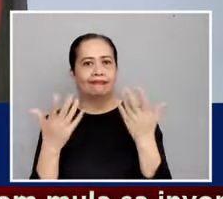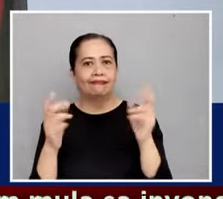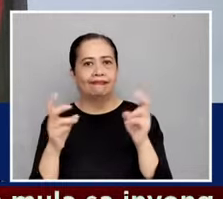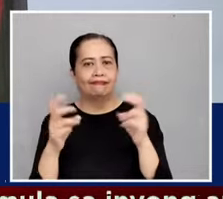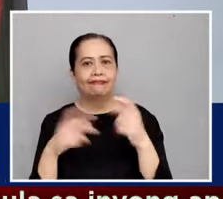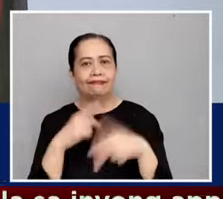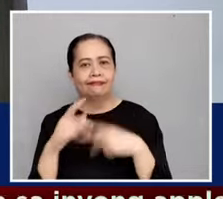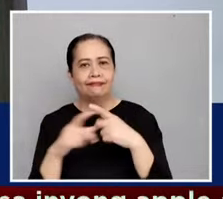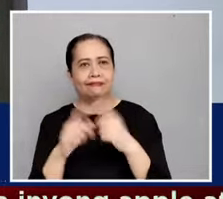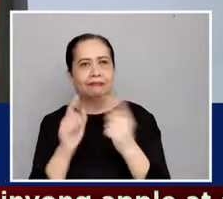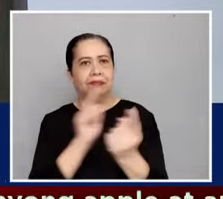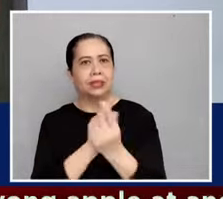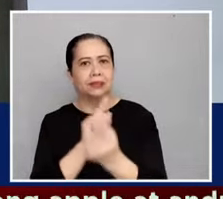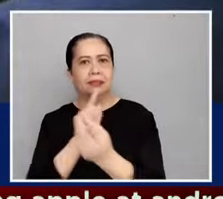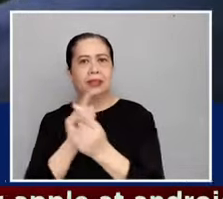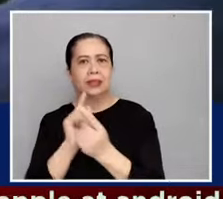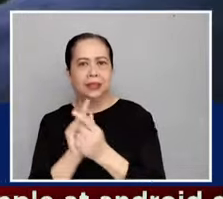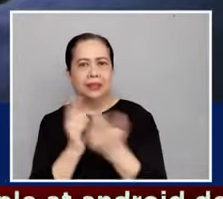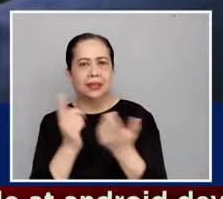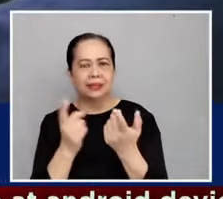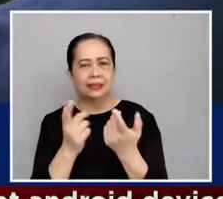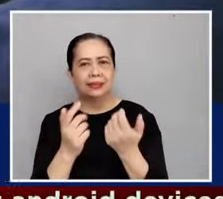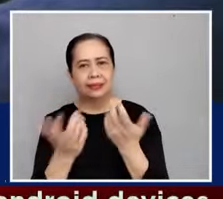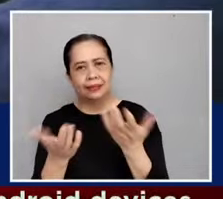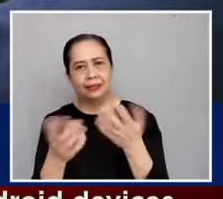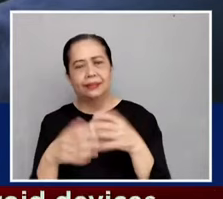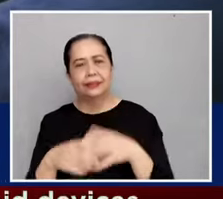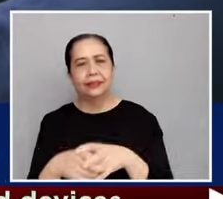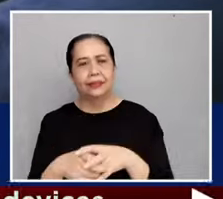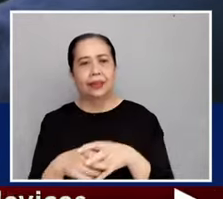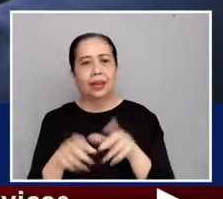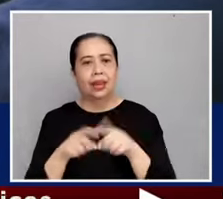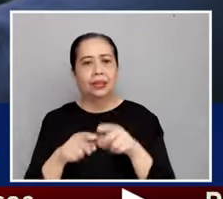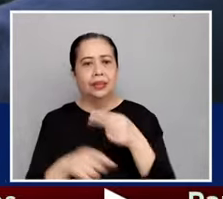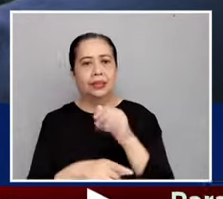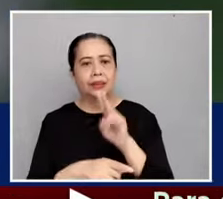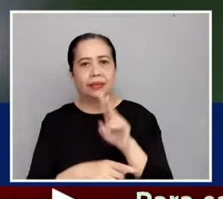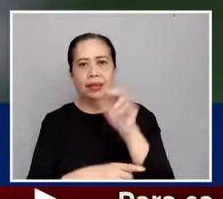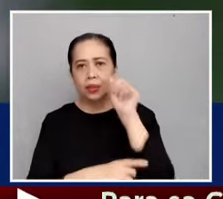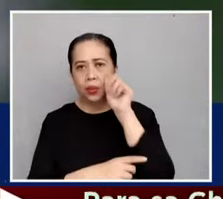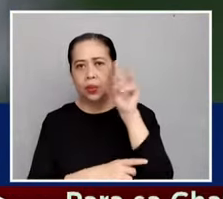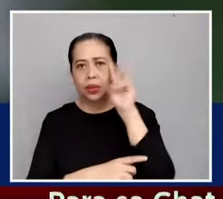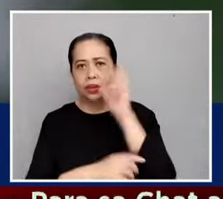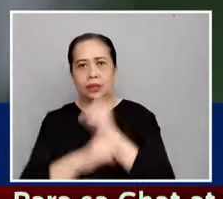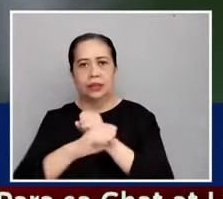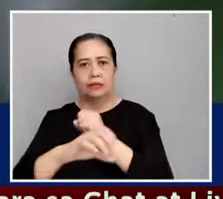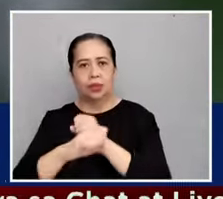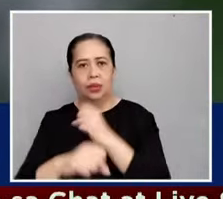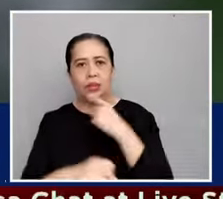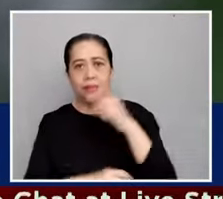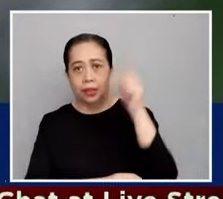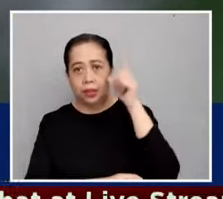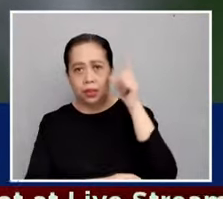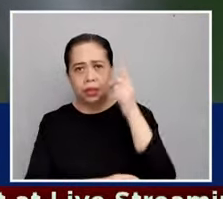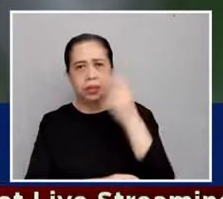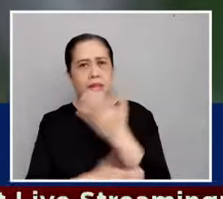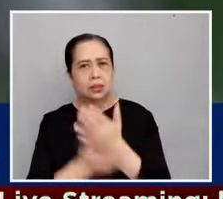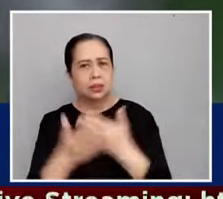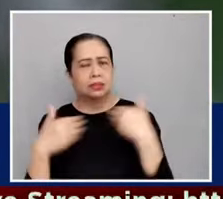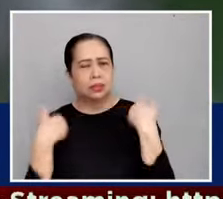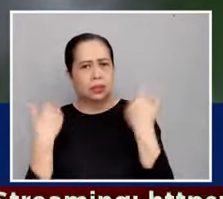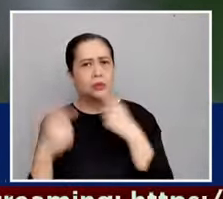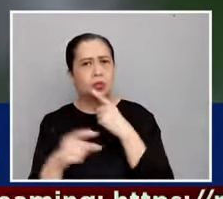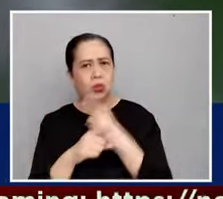klaseng pagkikita at illicit behavior. Bilang HIV awareness advocate, sabi ni Lawrence na ilang kabataan talaga